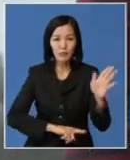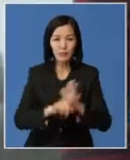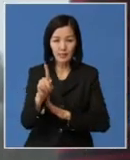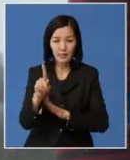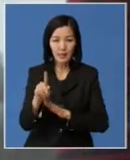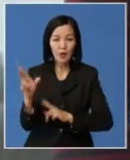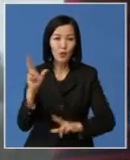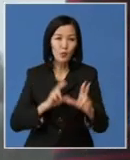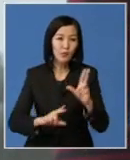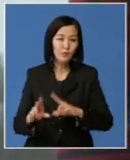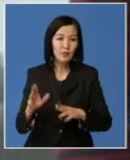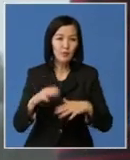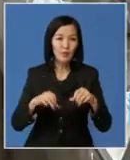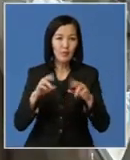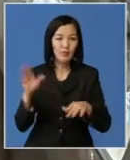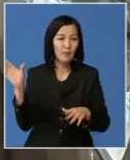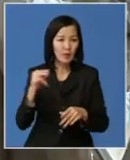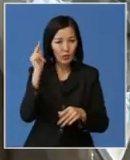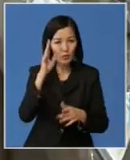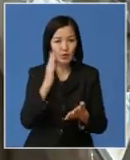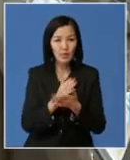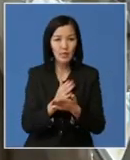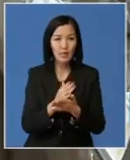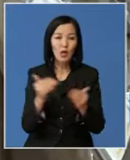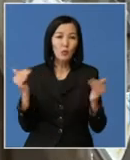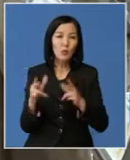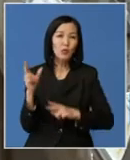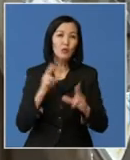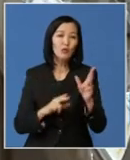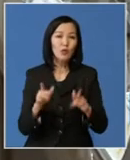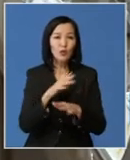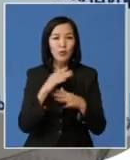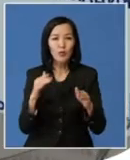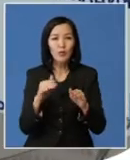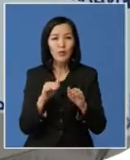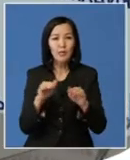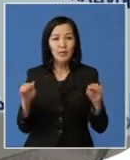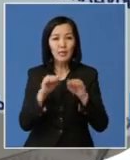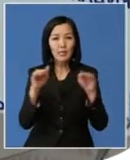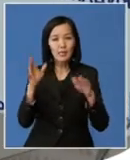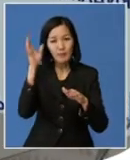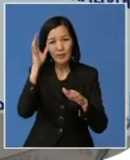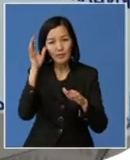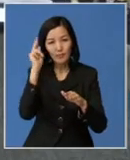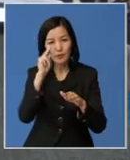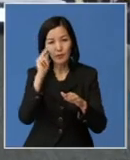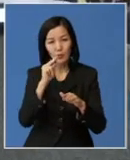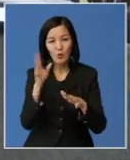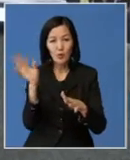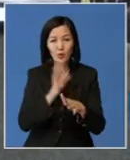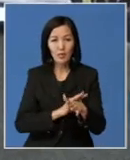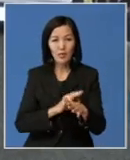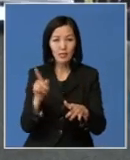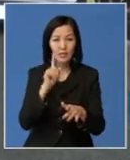оқуға қабылдайды. Мұнда университеттегі мамандықтың барлығы оқытылмақ. Сонымен қатар колледж студенттеріне көп сатылы білім беру жүйесі қолданылады. Ал